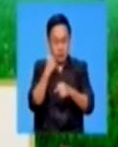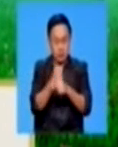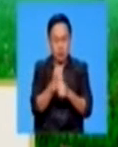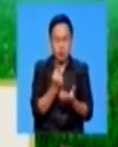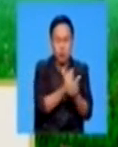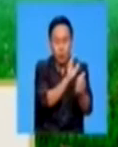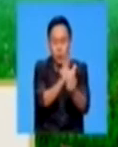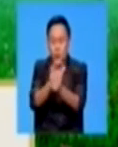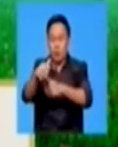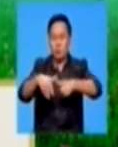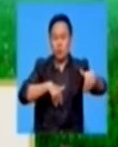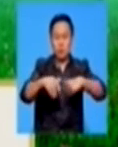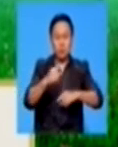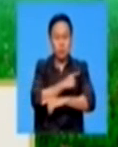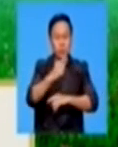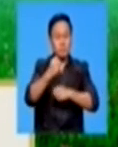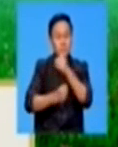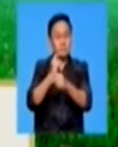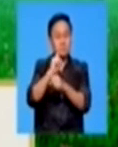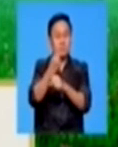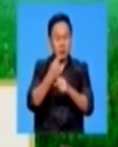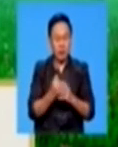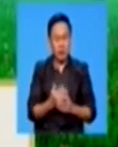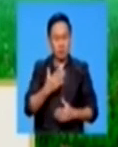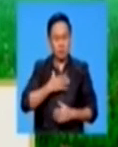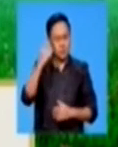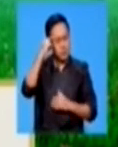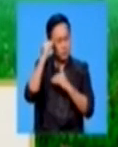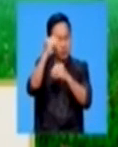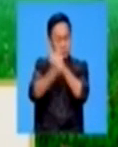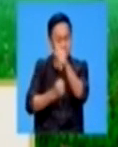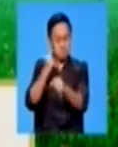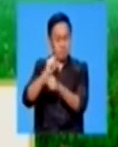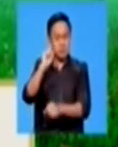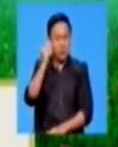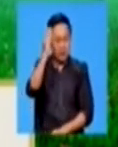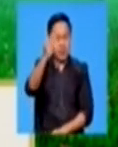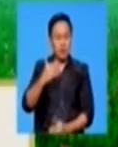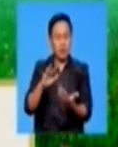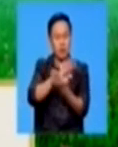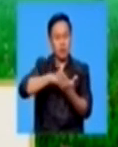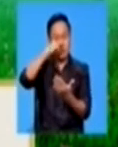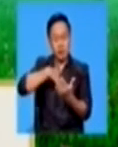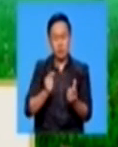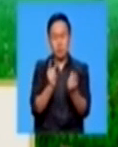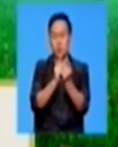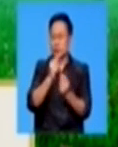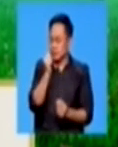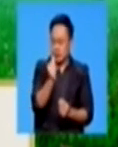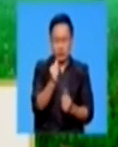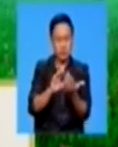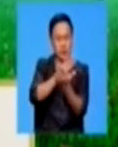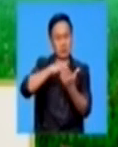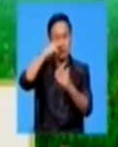าถึงนี้ประเทศไทยจะพบกับสิ่งที่ดีความขัดแย้งก็ขอให้ลดลงนะบอกแบบนี้สังคมก็มีความสุขมากขึ้นแล้วก็